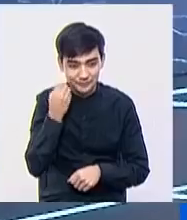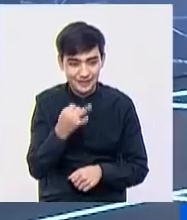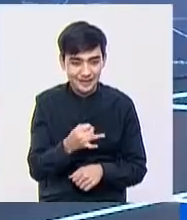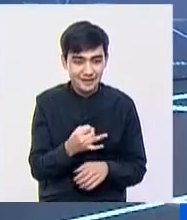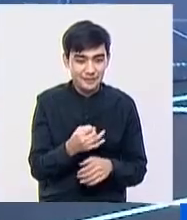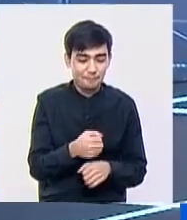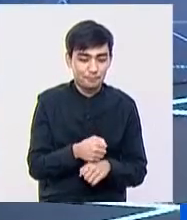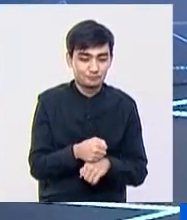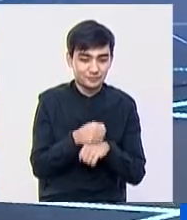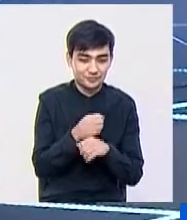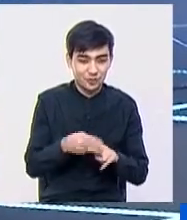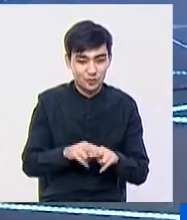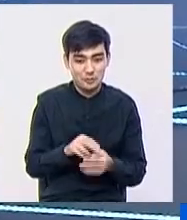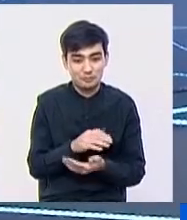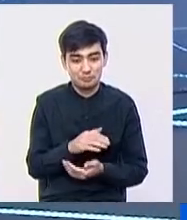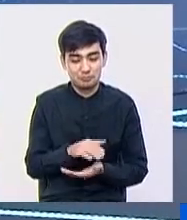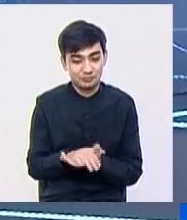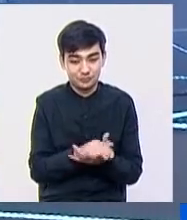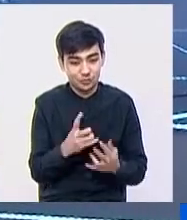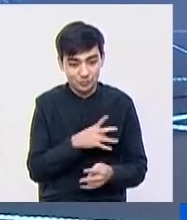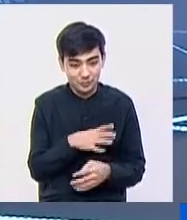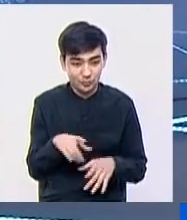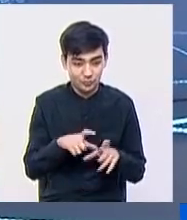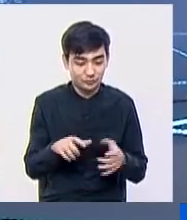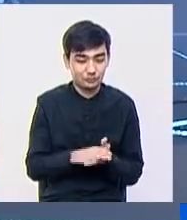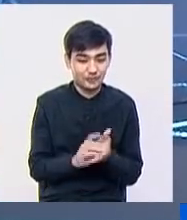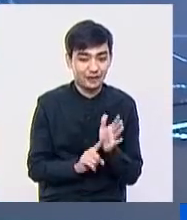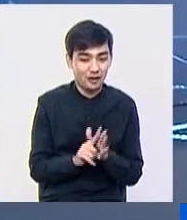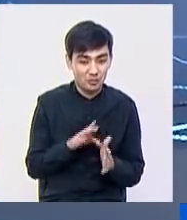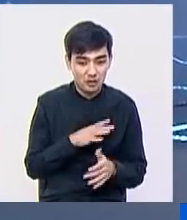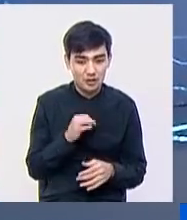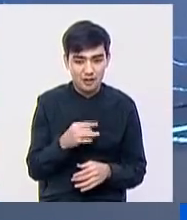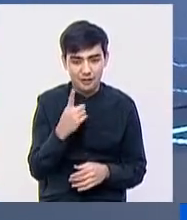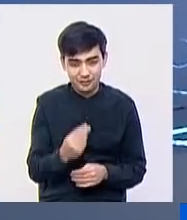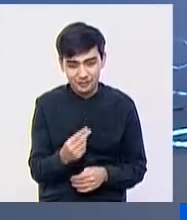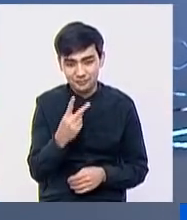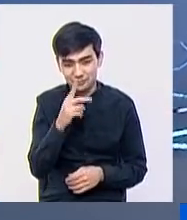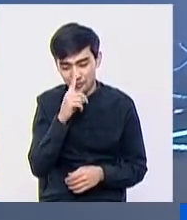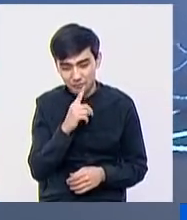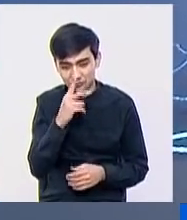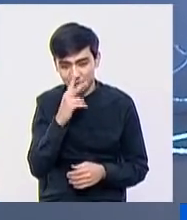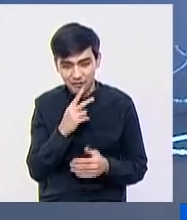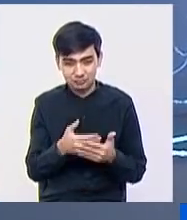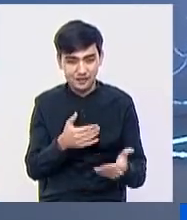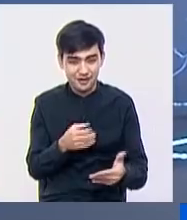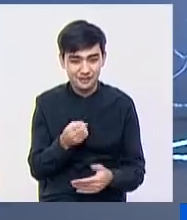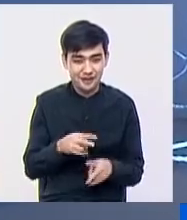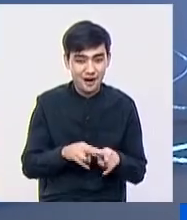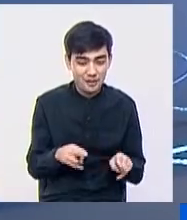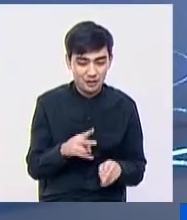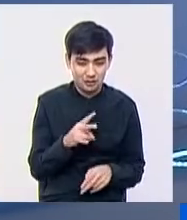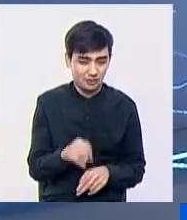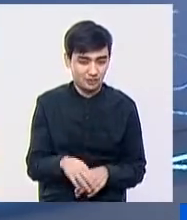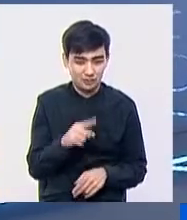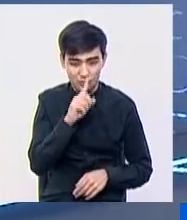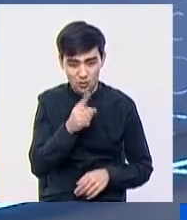мирными митингами? Да, такие акции, конечно же, не готовятся ни за один день, ни за один месяц. Такие акции, как минимум, готовятся за год,